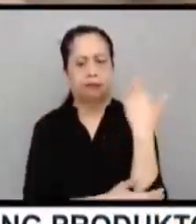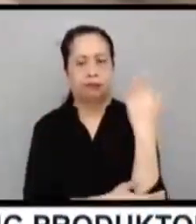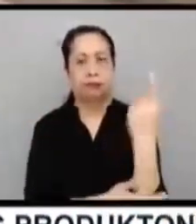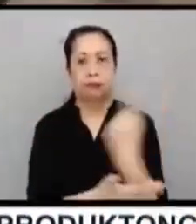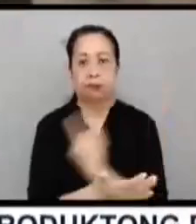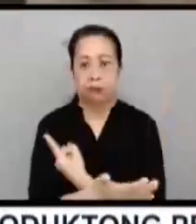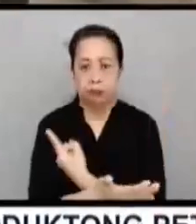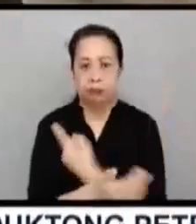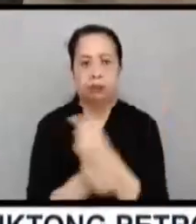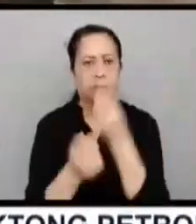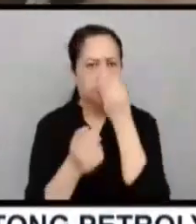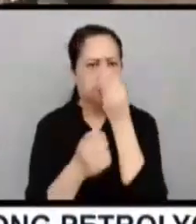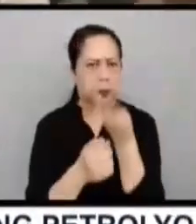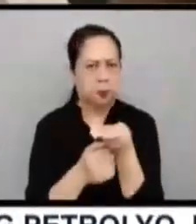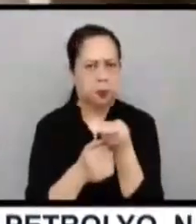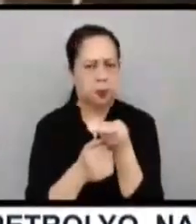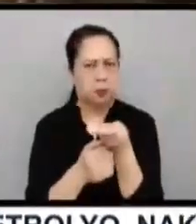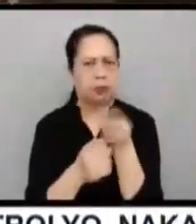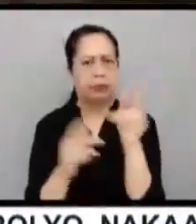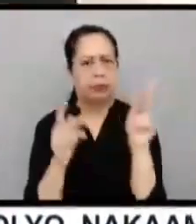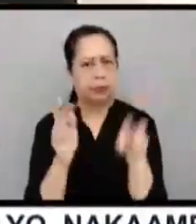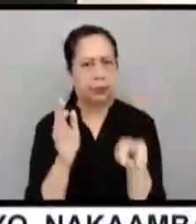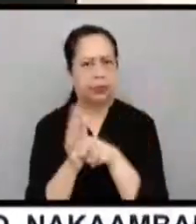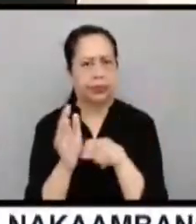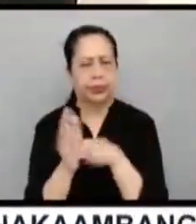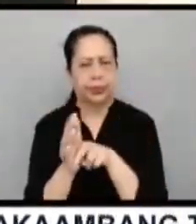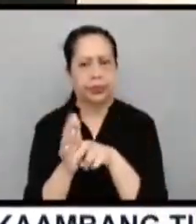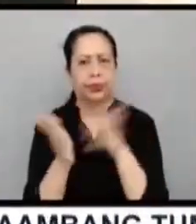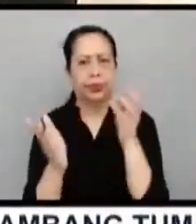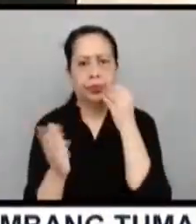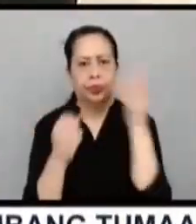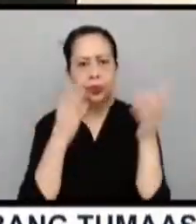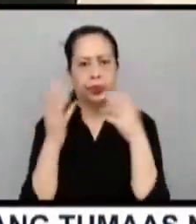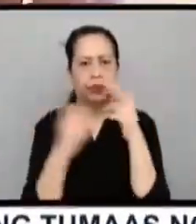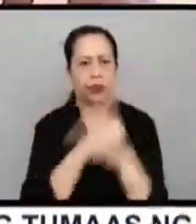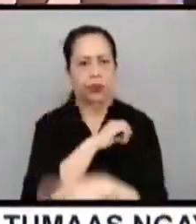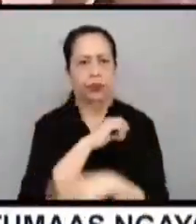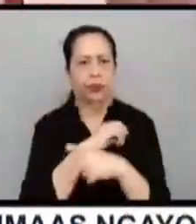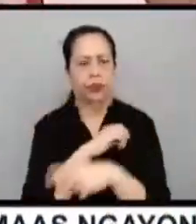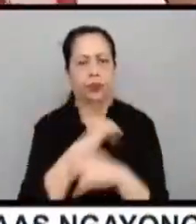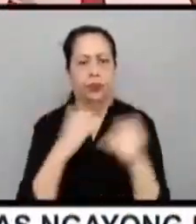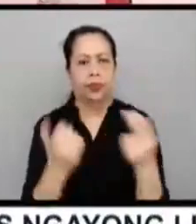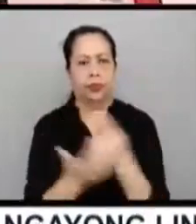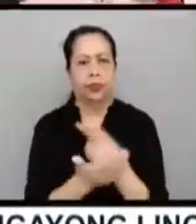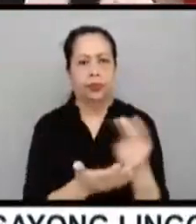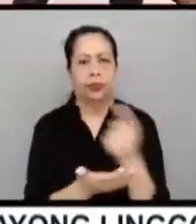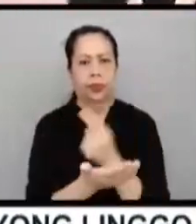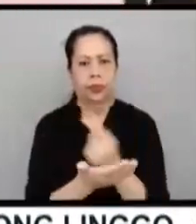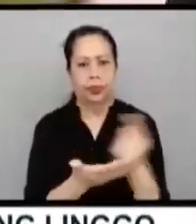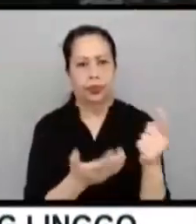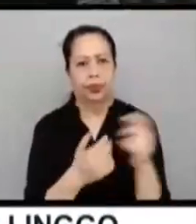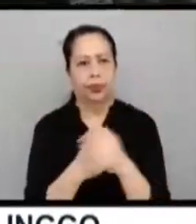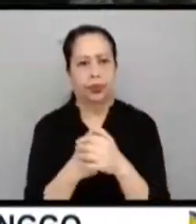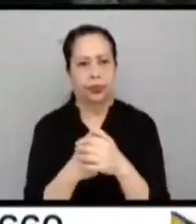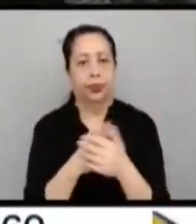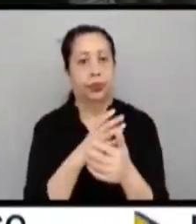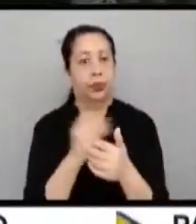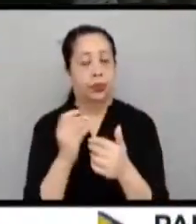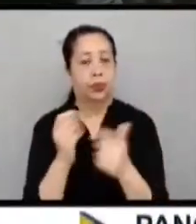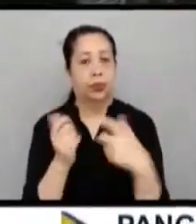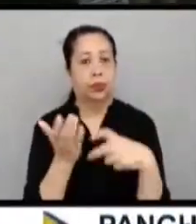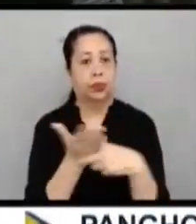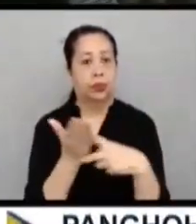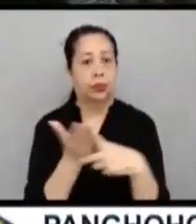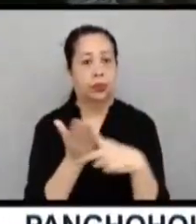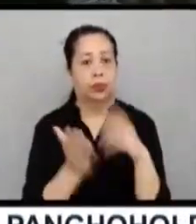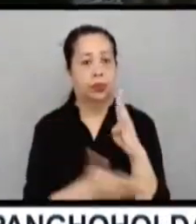Audrey, kakaunti pa rin ang mga pasahero na uuwi sa kanilang mga probinsya ngayong Holy Week. At yung mga ticketing booth na